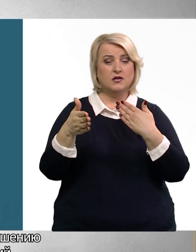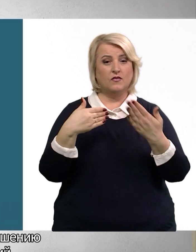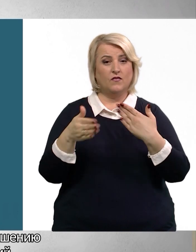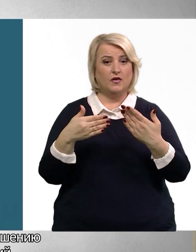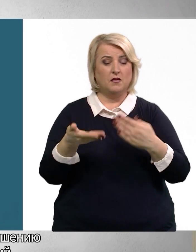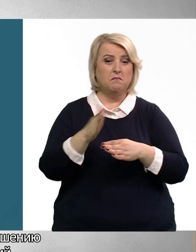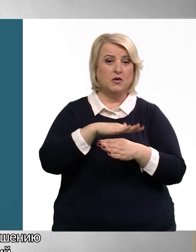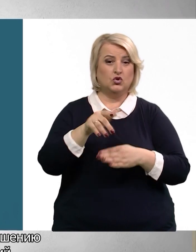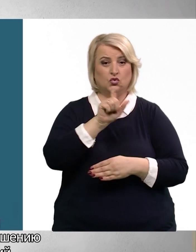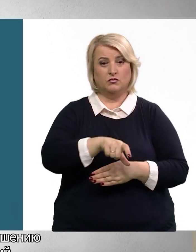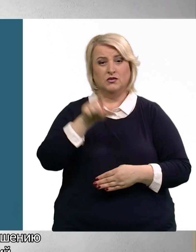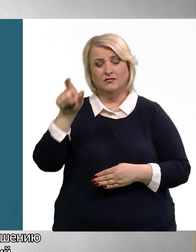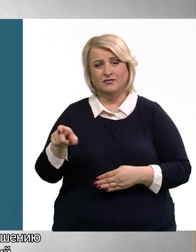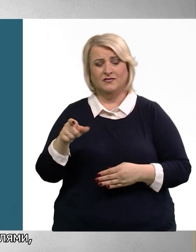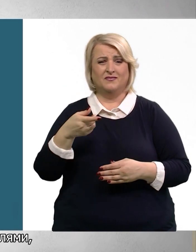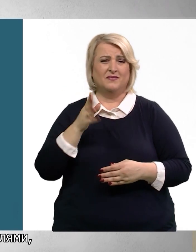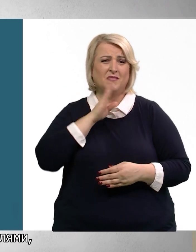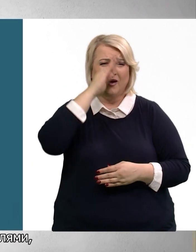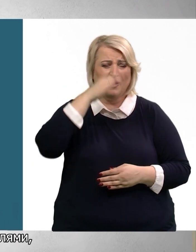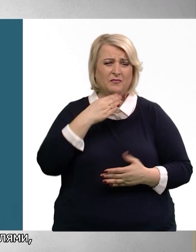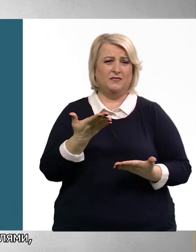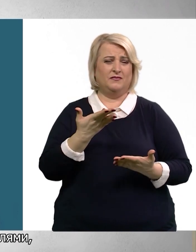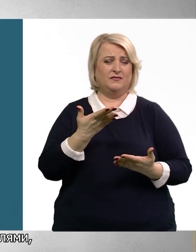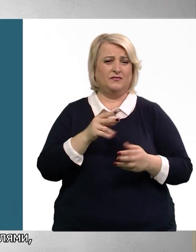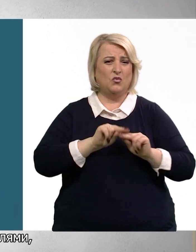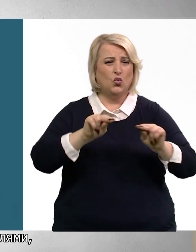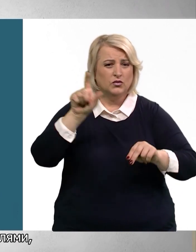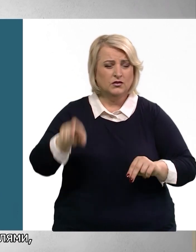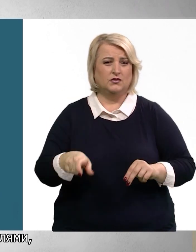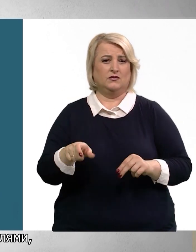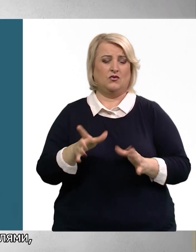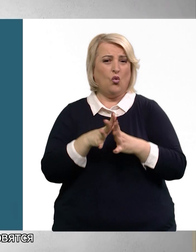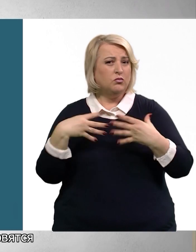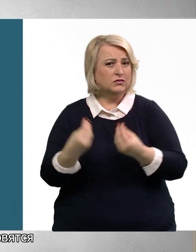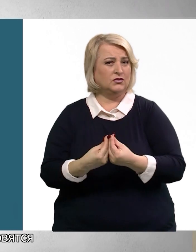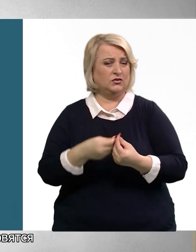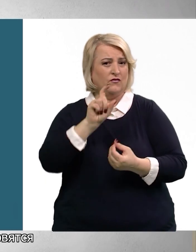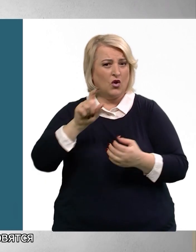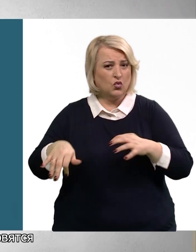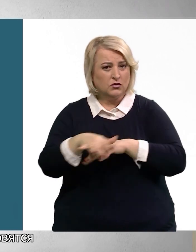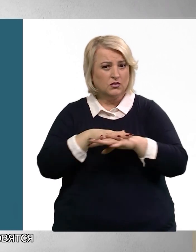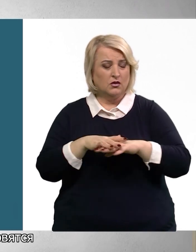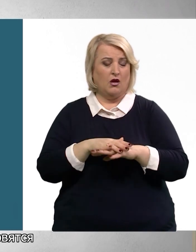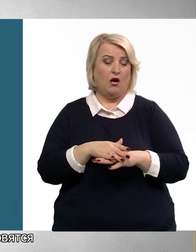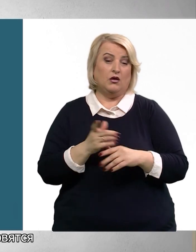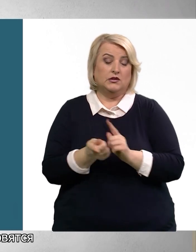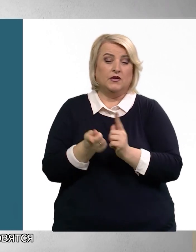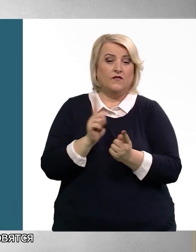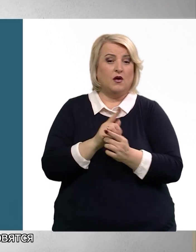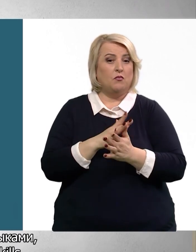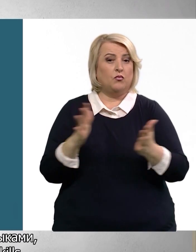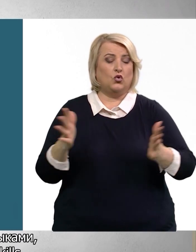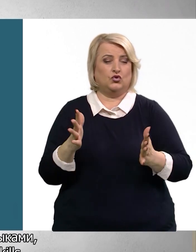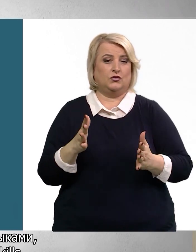îmbunătăți relațiile interpersonale cu părinții, cu profesorii, cu comunitatea. Devin mult mai